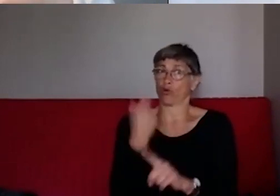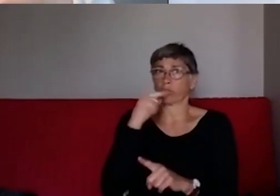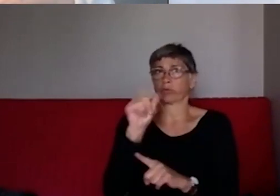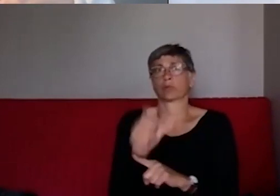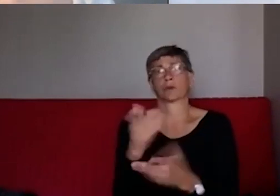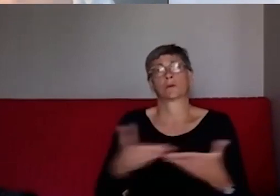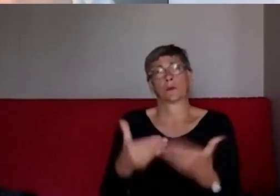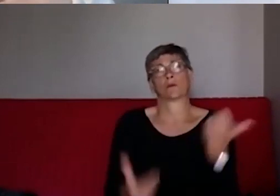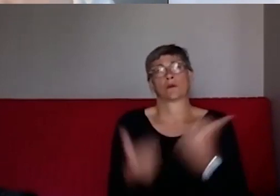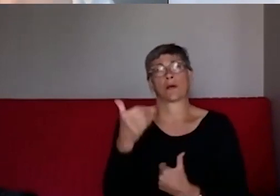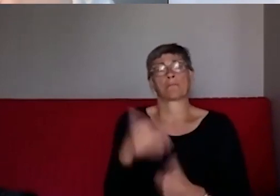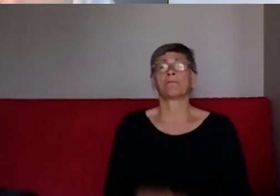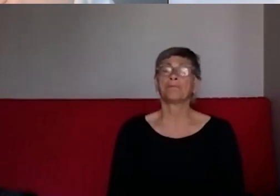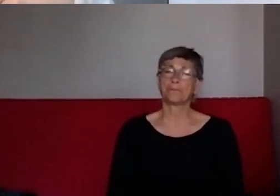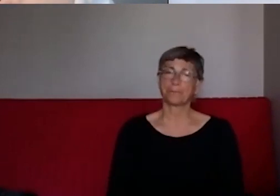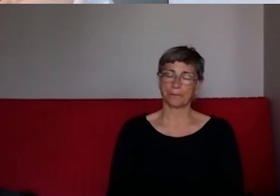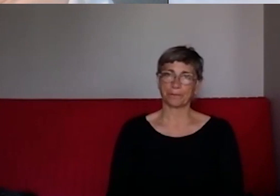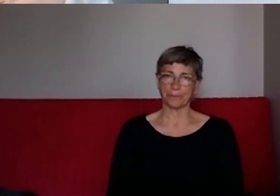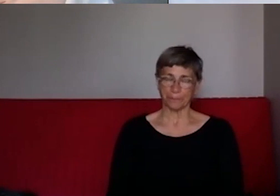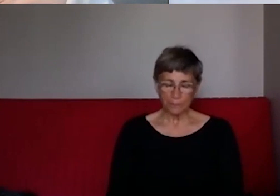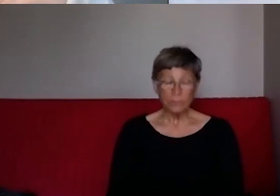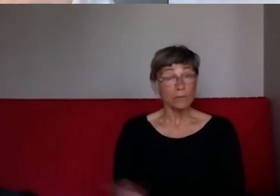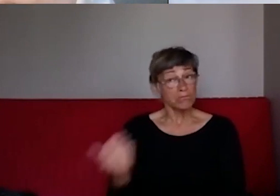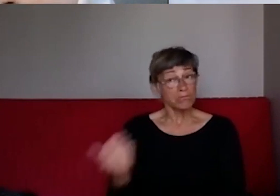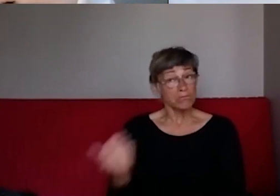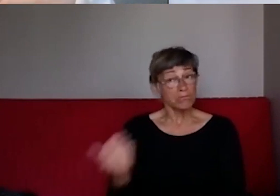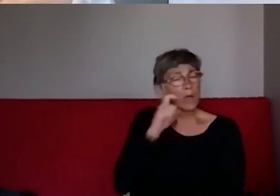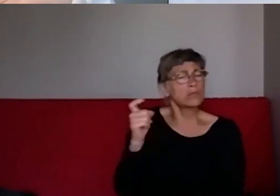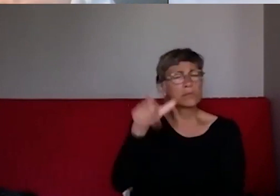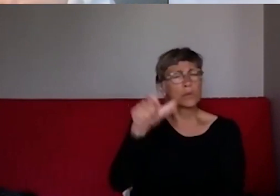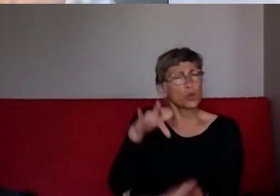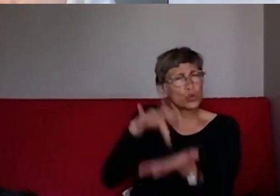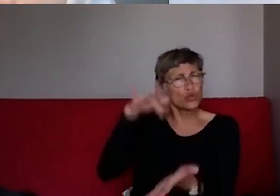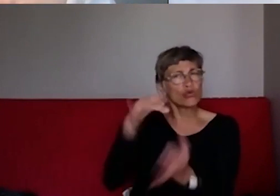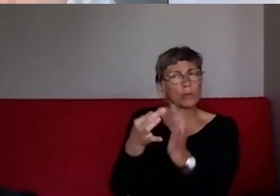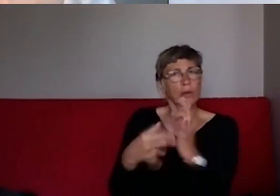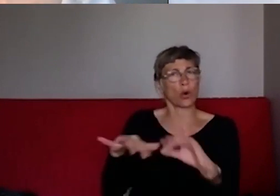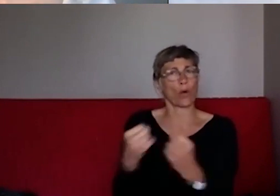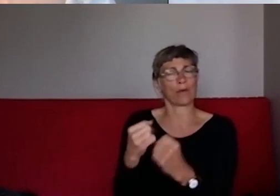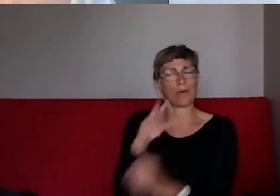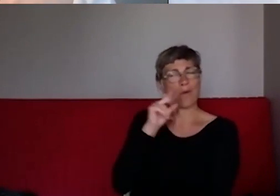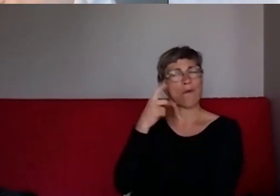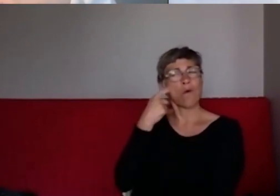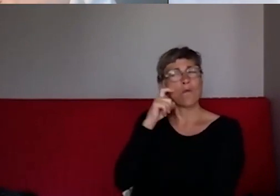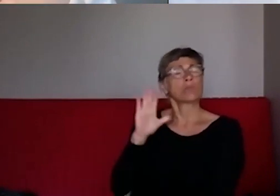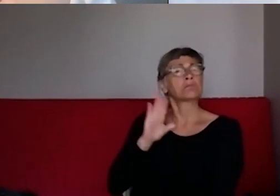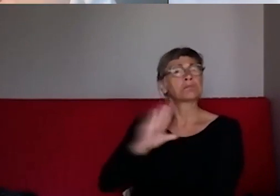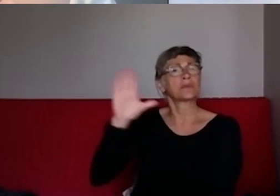on s'aperçoit que les personnes qui ont fait des bilans de compétences ont une meilleure estime de soi,